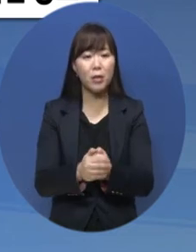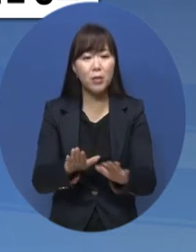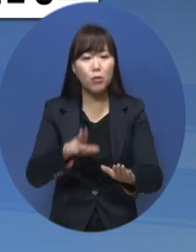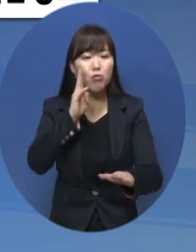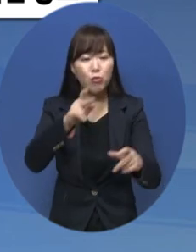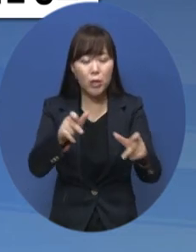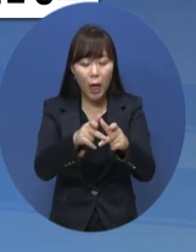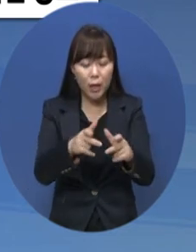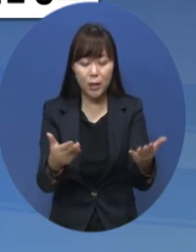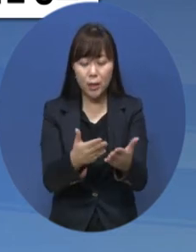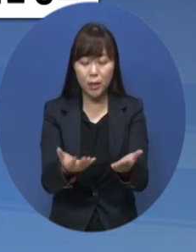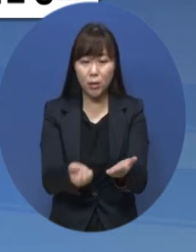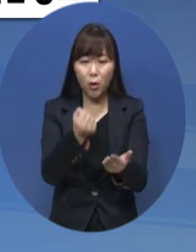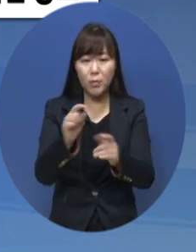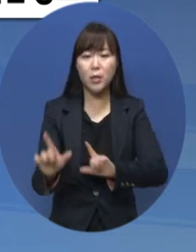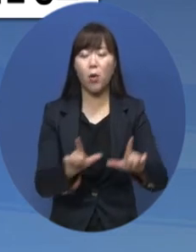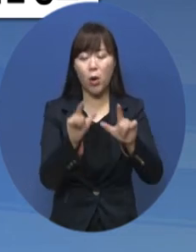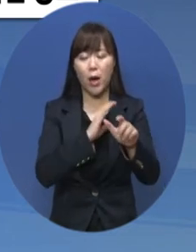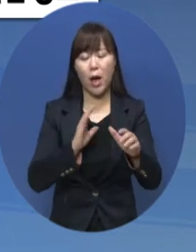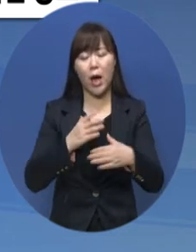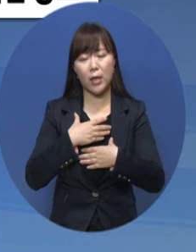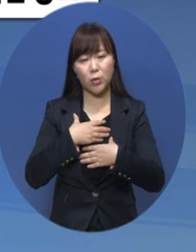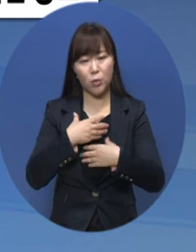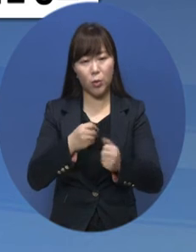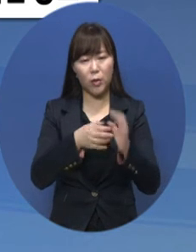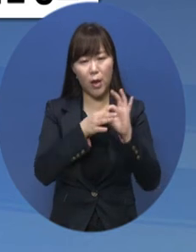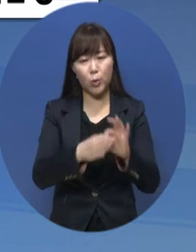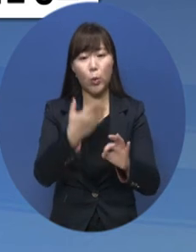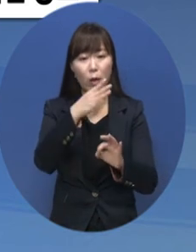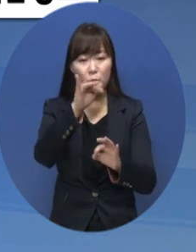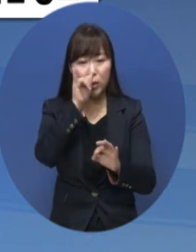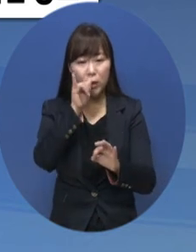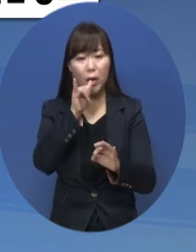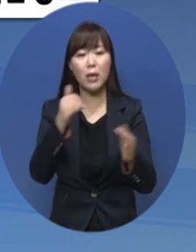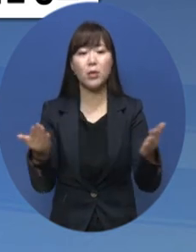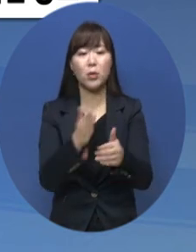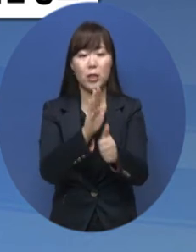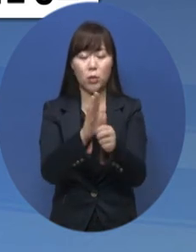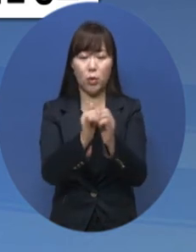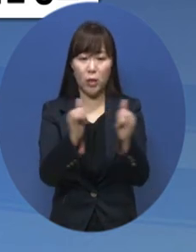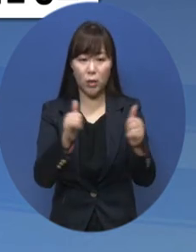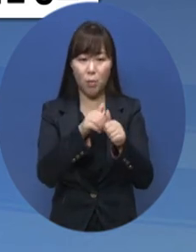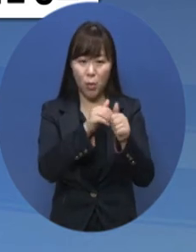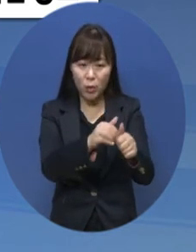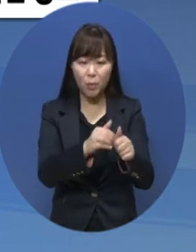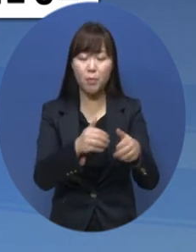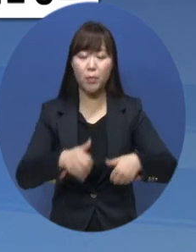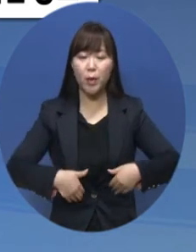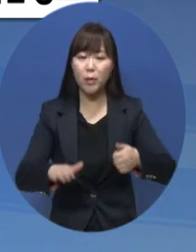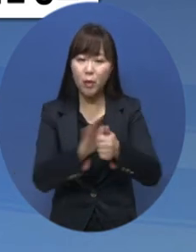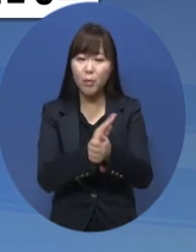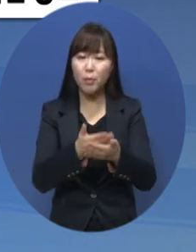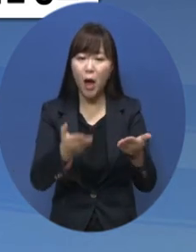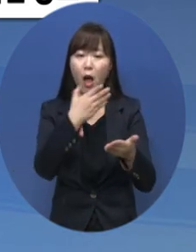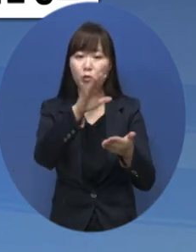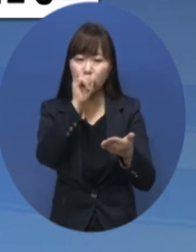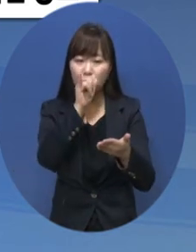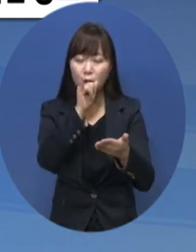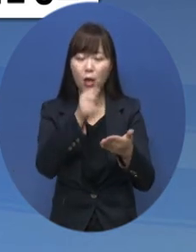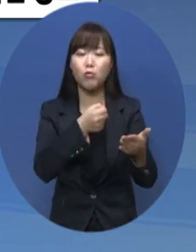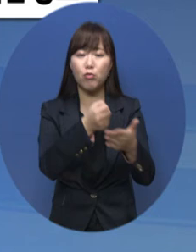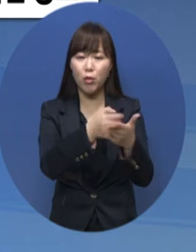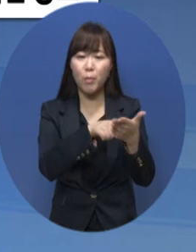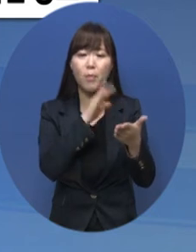중증 장애인이 직업생활을 안정적이고 지속적으로 할 수 있도록 근로지원인을 보내 필요한 서비스를 제공할 수 있도록